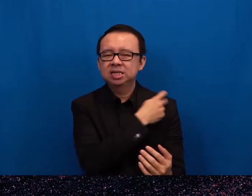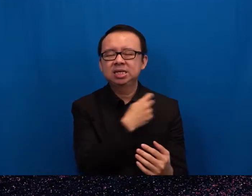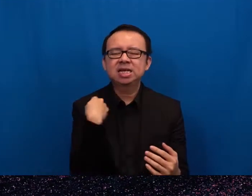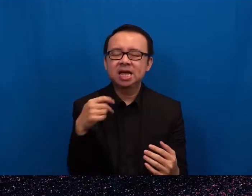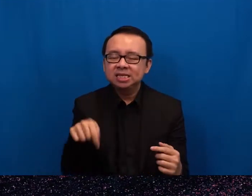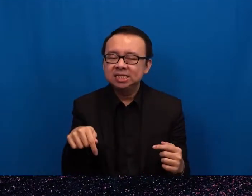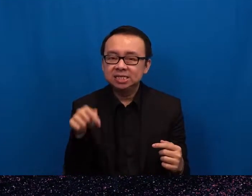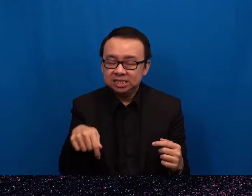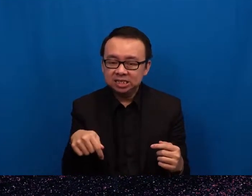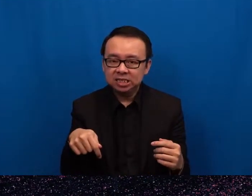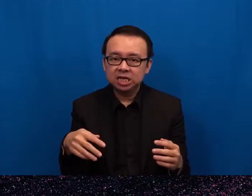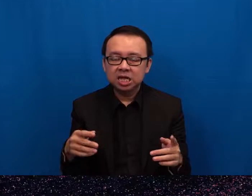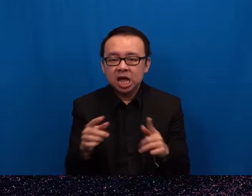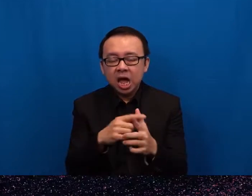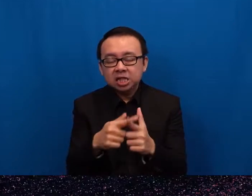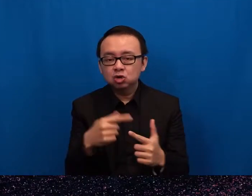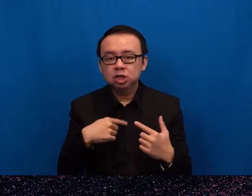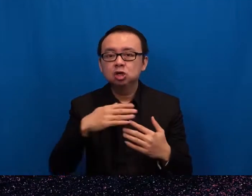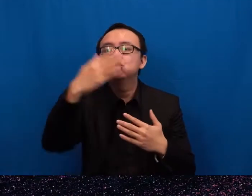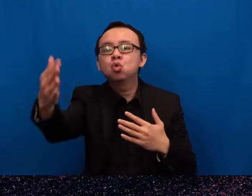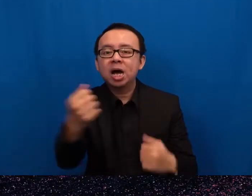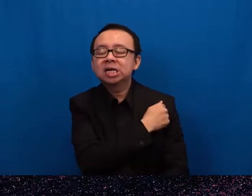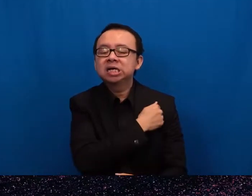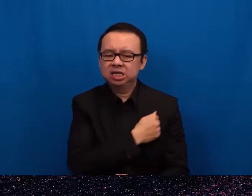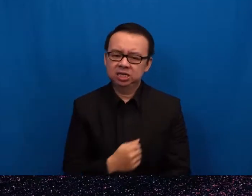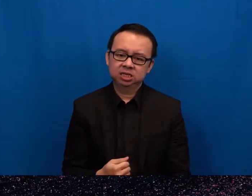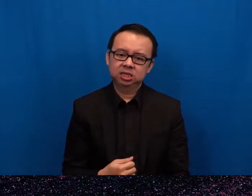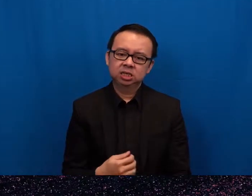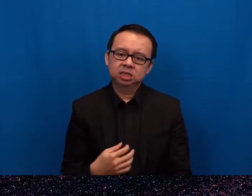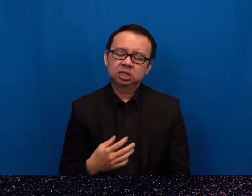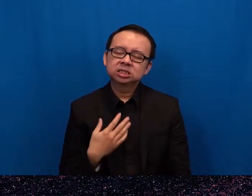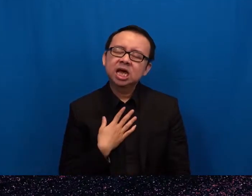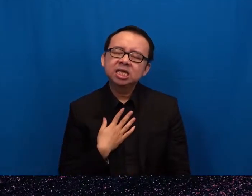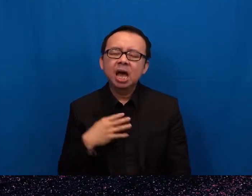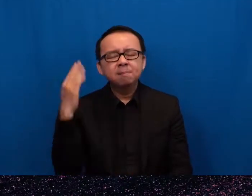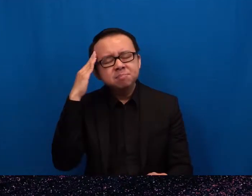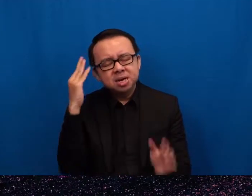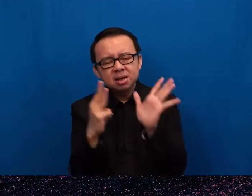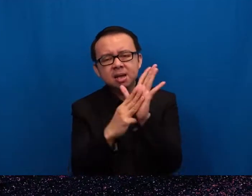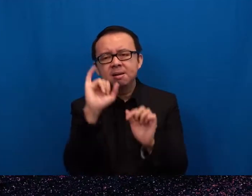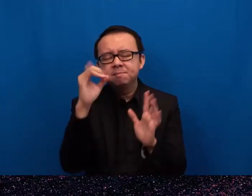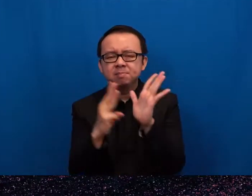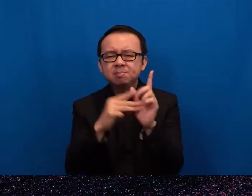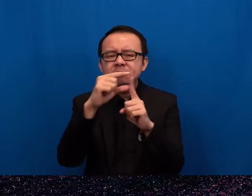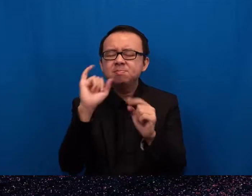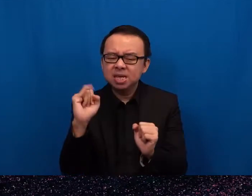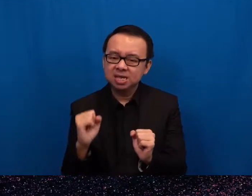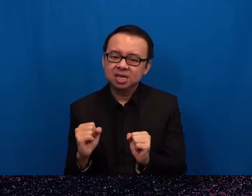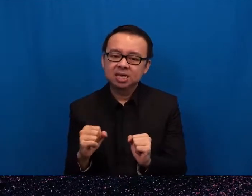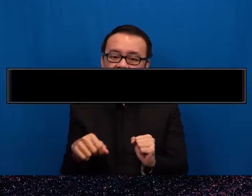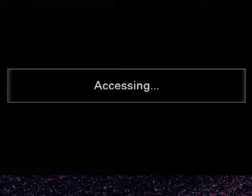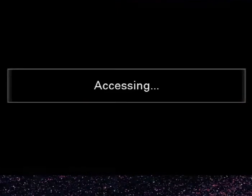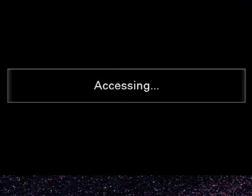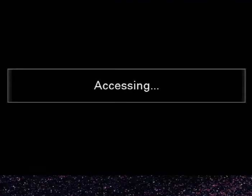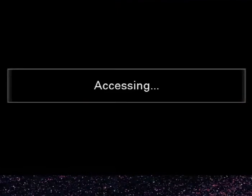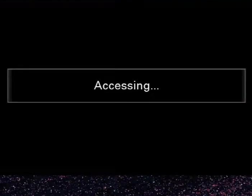outside of Indonesia. Saya bawa-bawa dalam mimpi. Tempat ini contohnya, Gereja Mawar